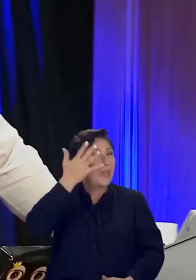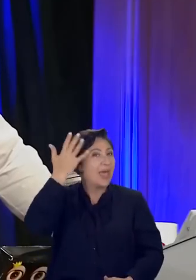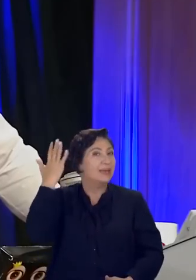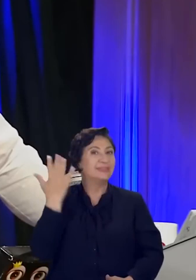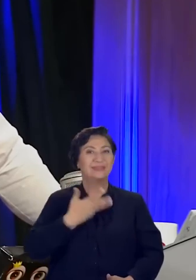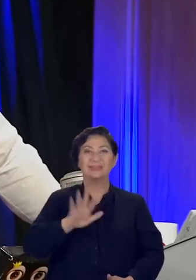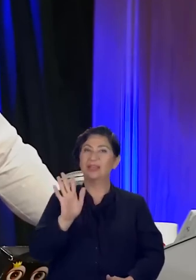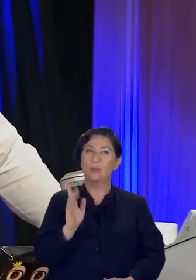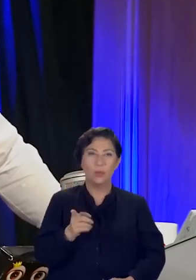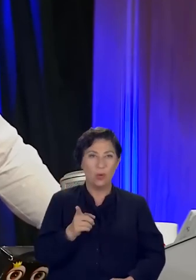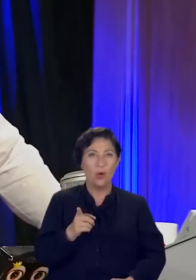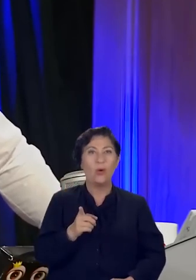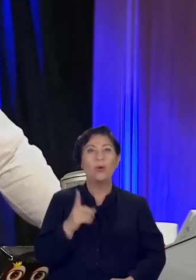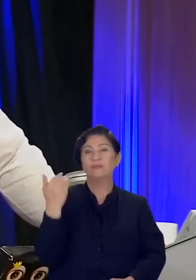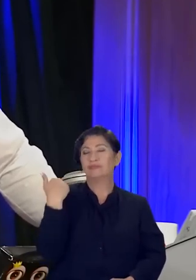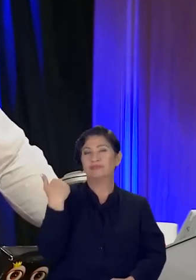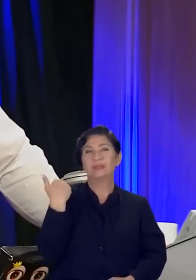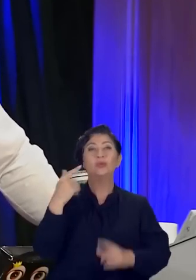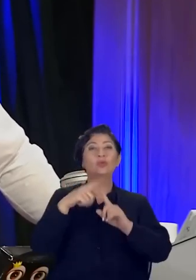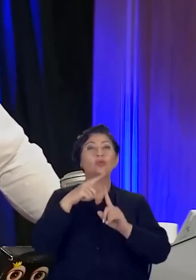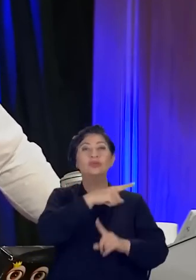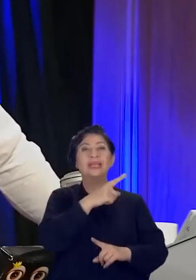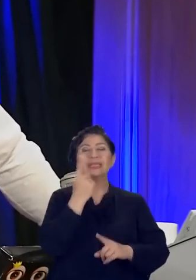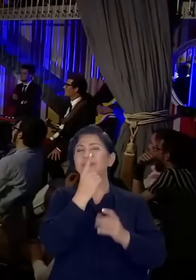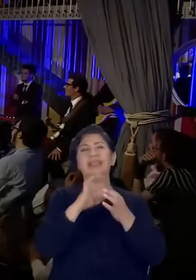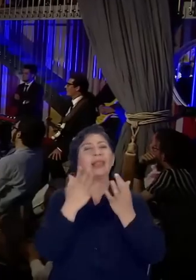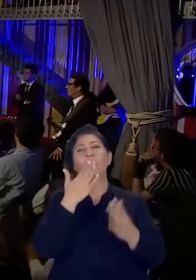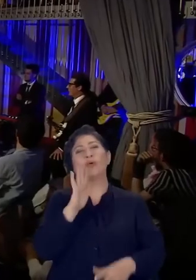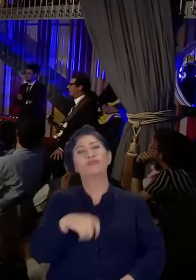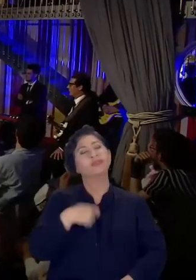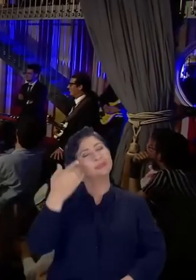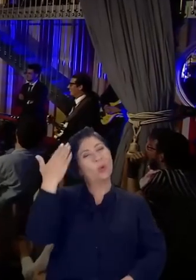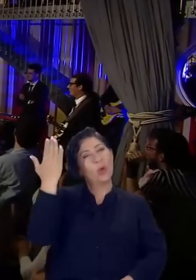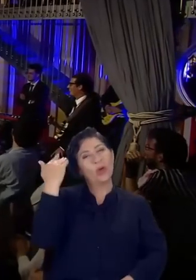saçlı olmasından hiç haz etmiyor. Tuncer'in hiçbir nedeni yok.